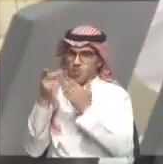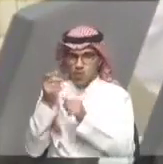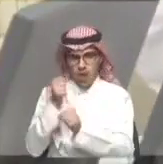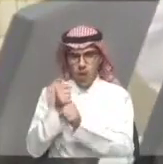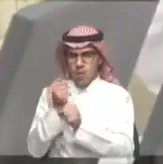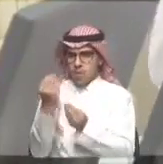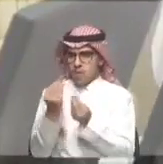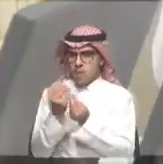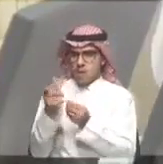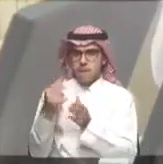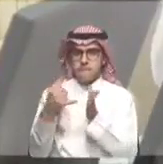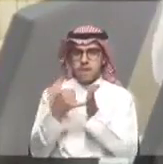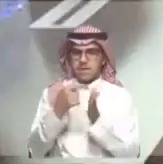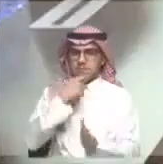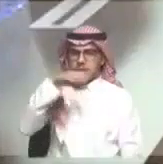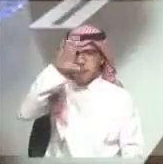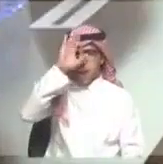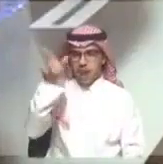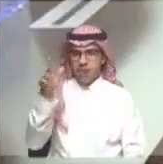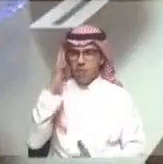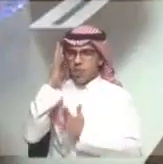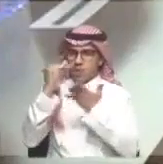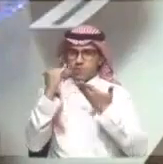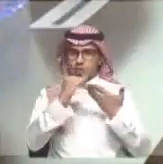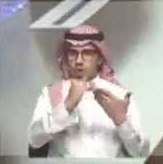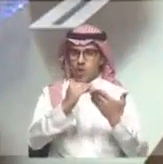ممثلة مركز الملك سلمان للإغاثة.